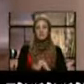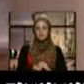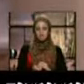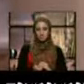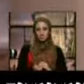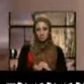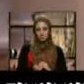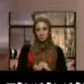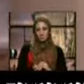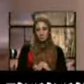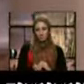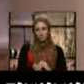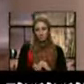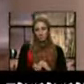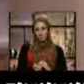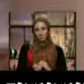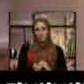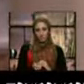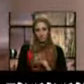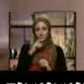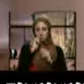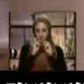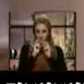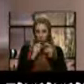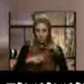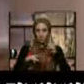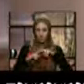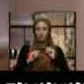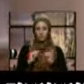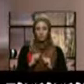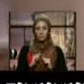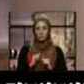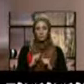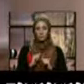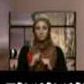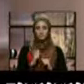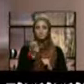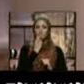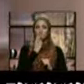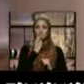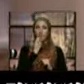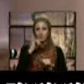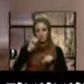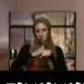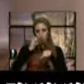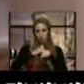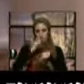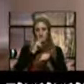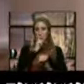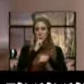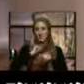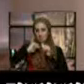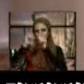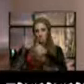والاسلاميه. يقول لك يا ولدي، لما نروح الولد يخطب يا ولدي احنا بنشتري راجل. تمام